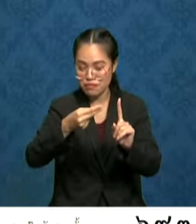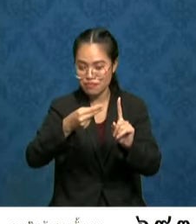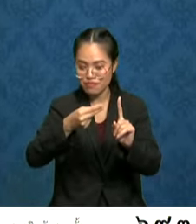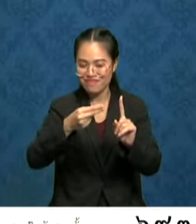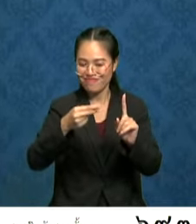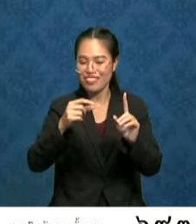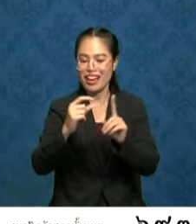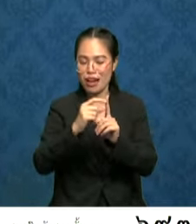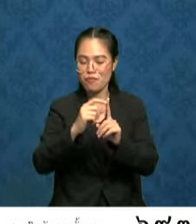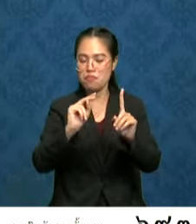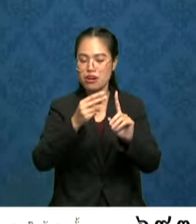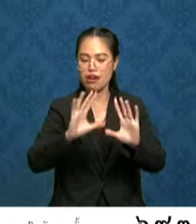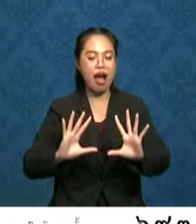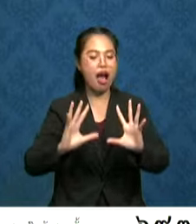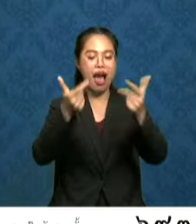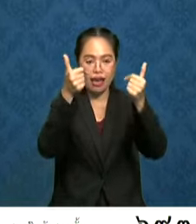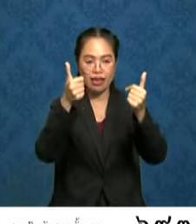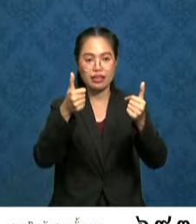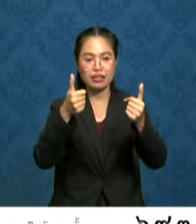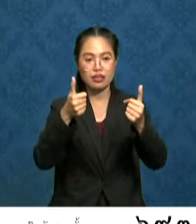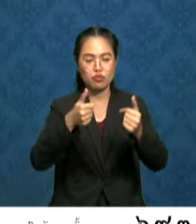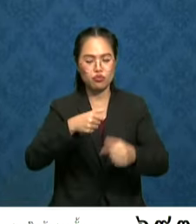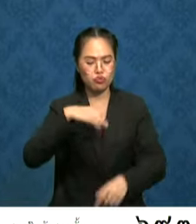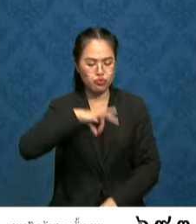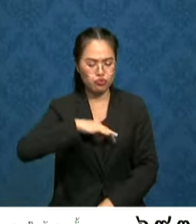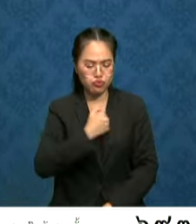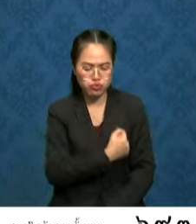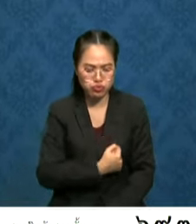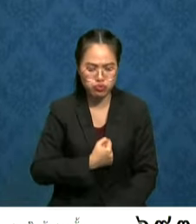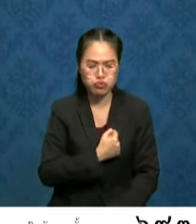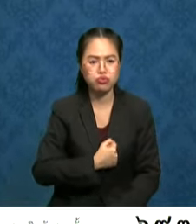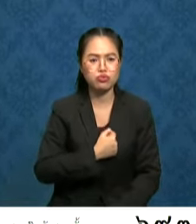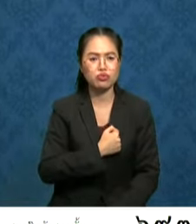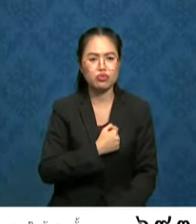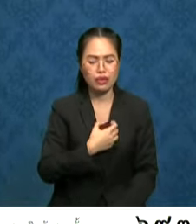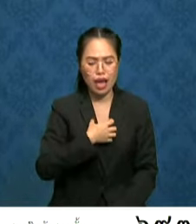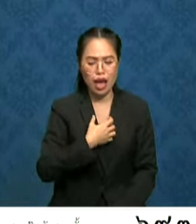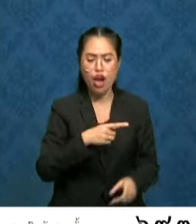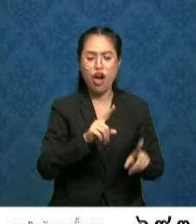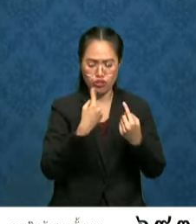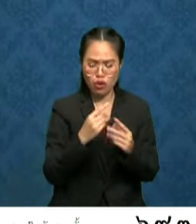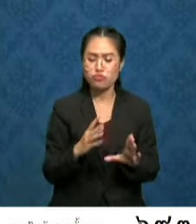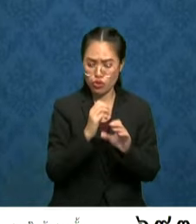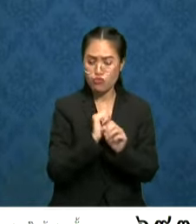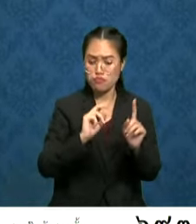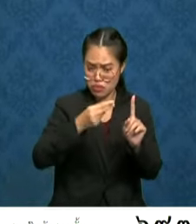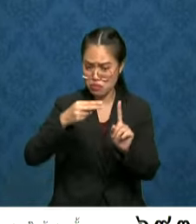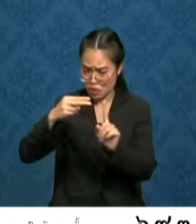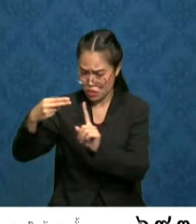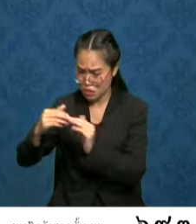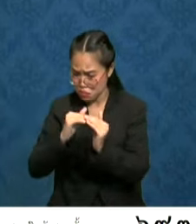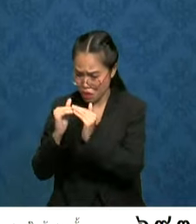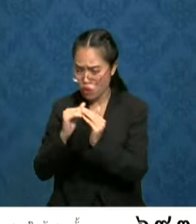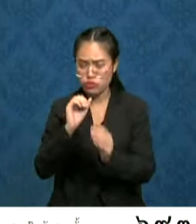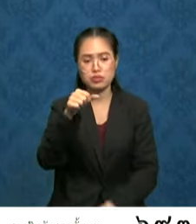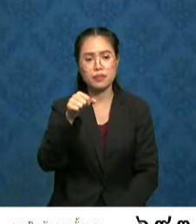หายไปอย่าทำให้ใจเสียค่ะรีบตอบมานะคะว่าตกลงยังได้ 10,000บาทอยู่หรือเปล่านะคะประชาชน